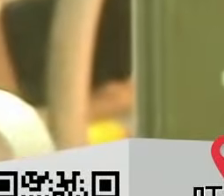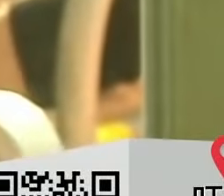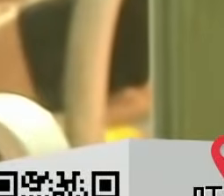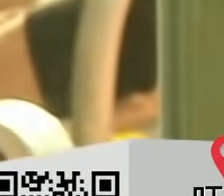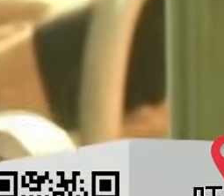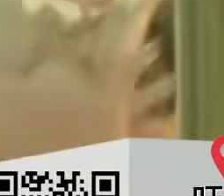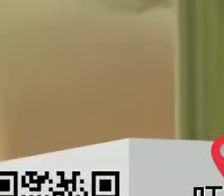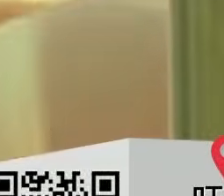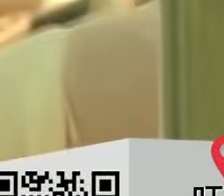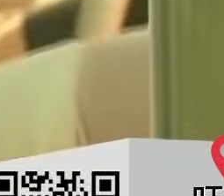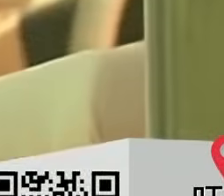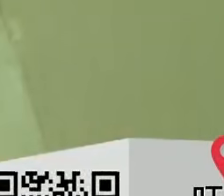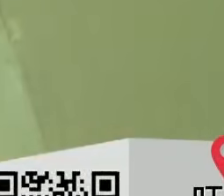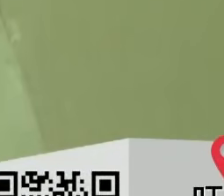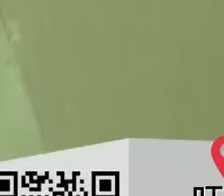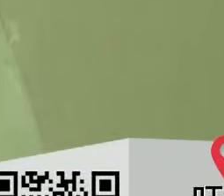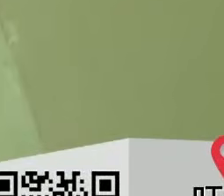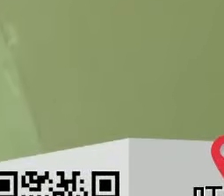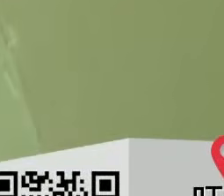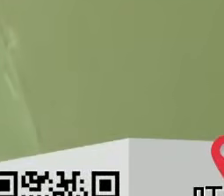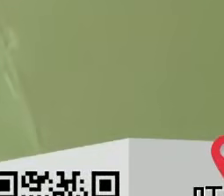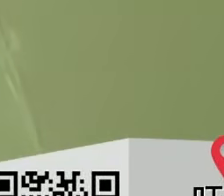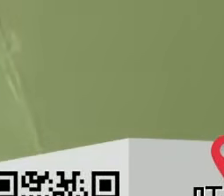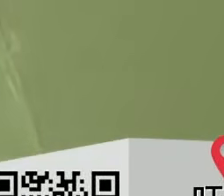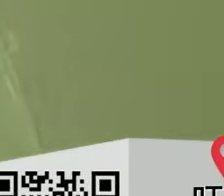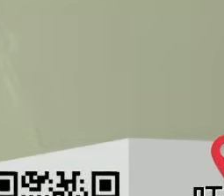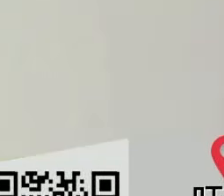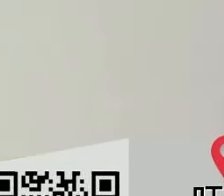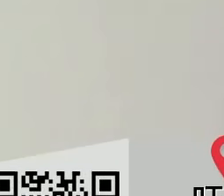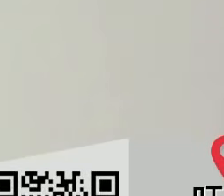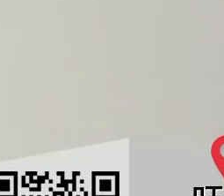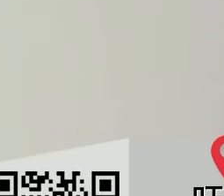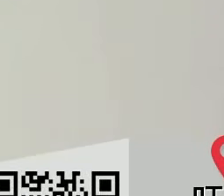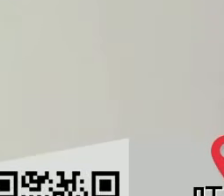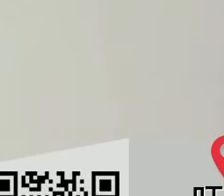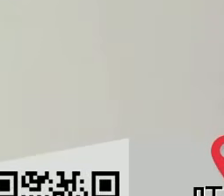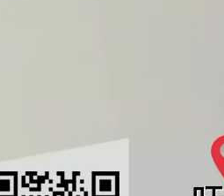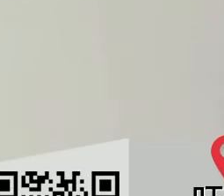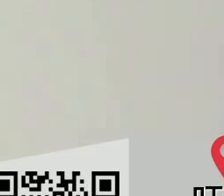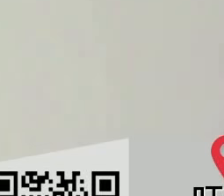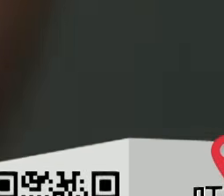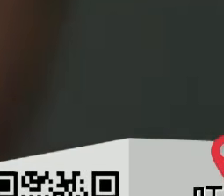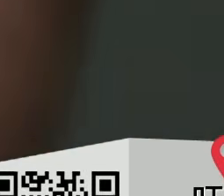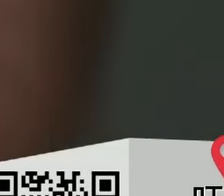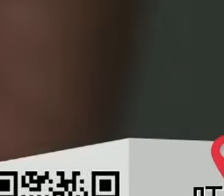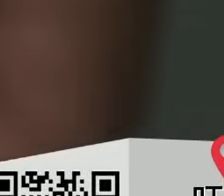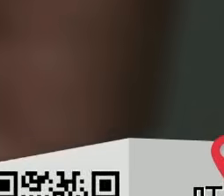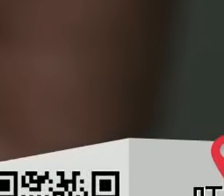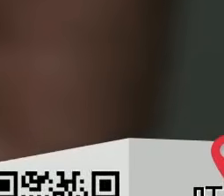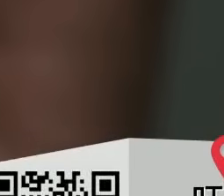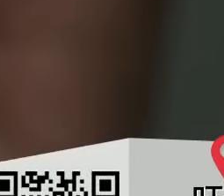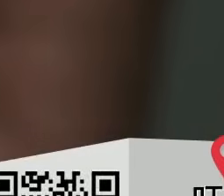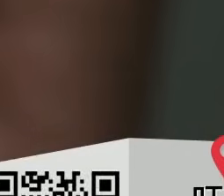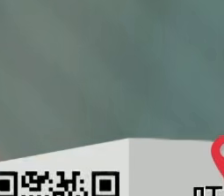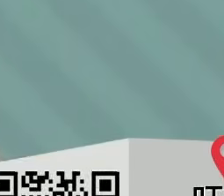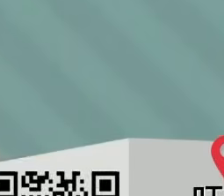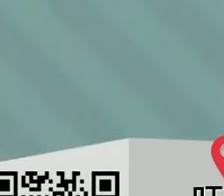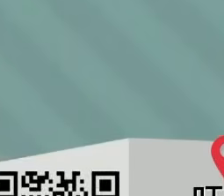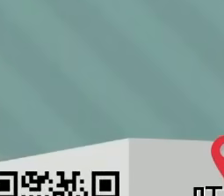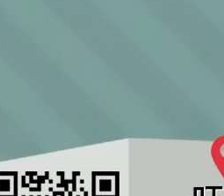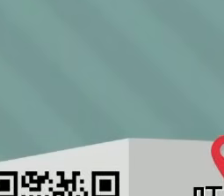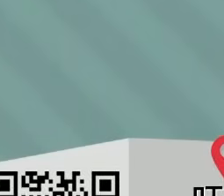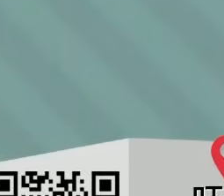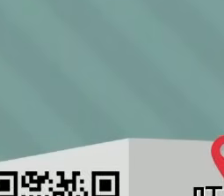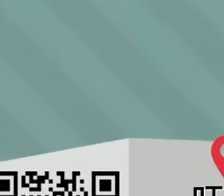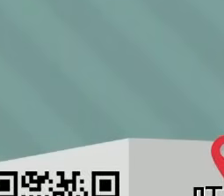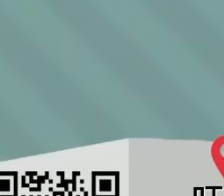也是让外界难去除疑虑，难怪柯批标重化。不过柯文哲话锋一转，点破疫苗，台湾根本不是买不到， 台湾也